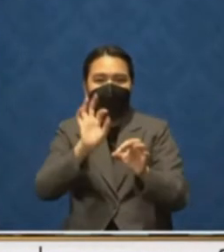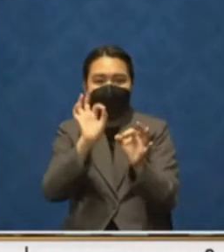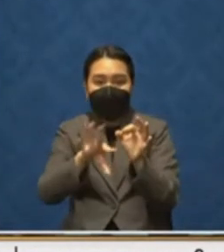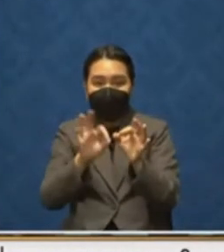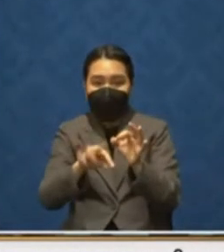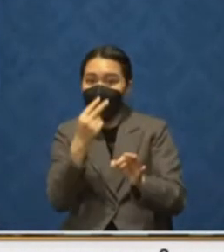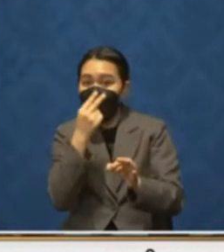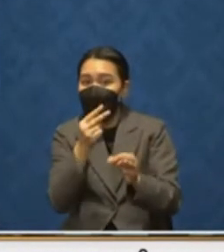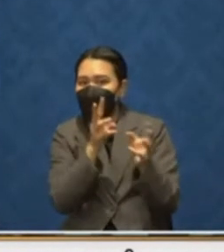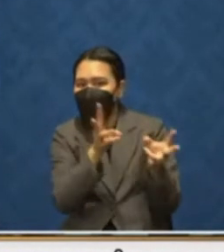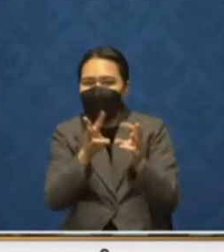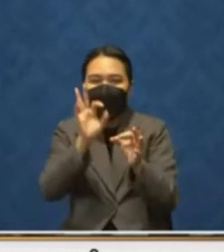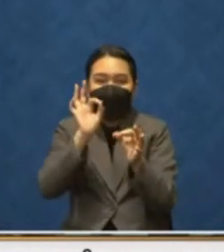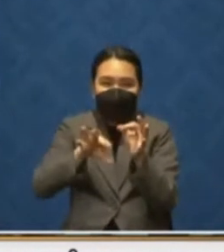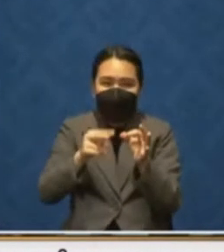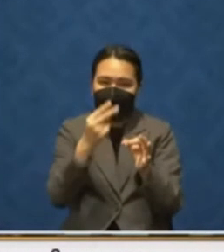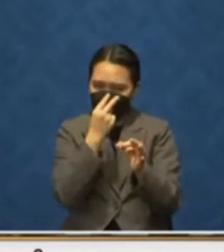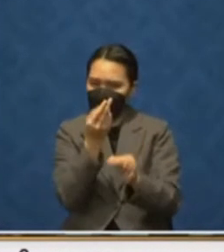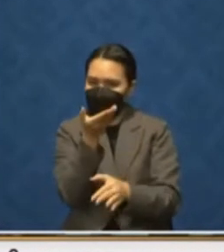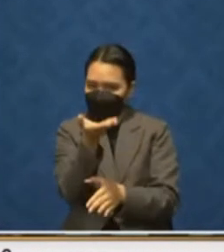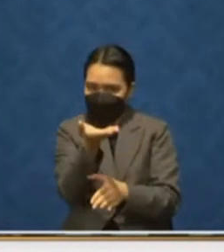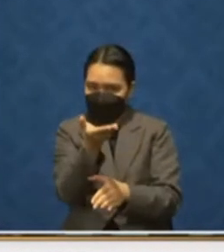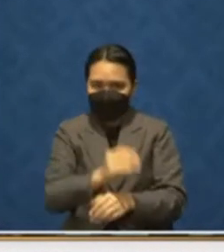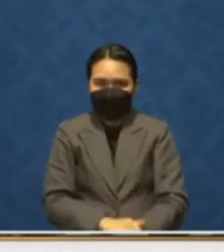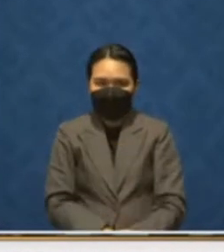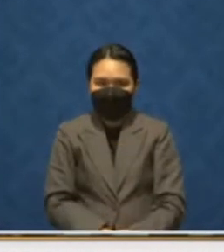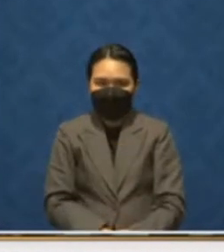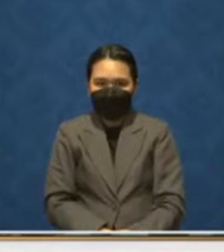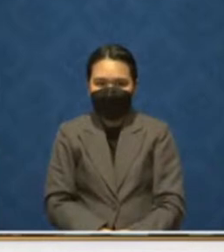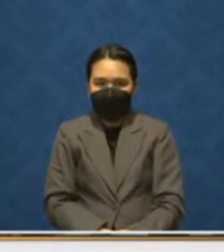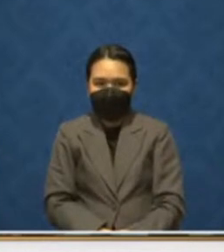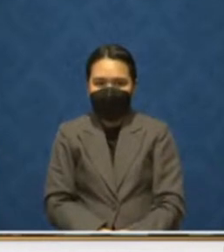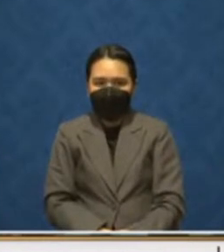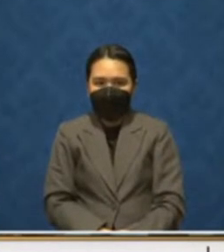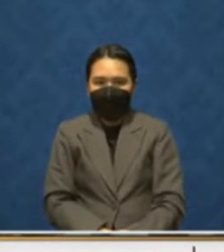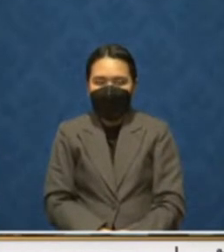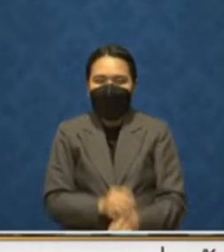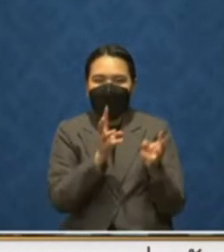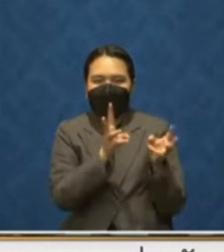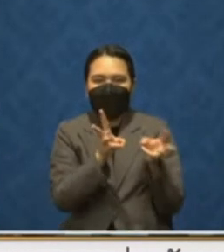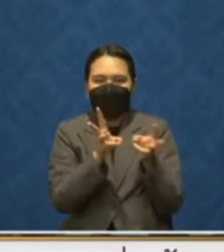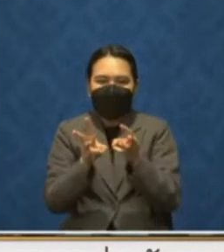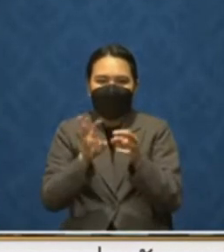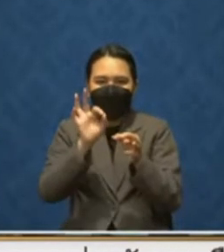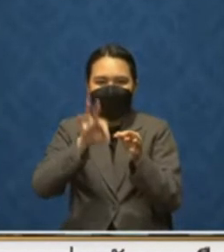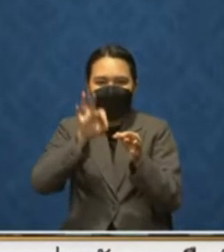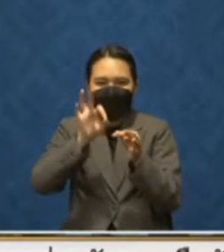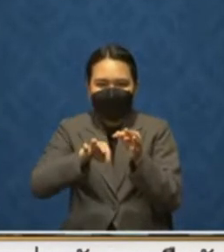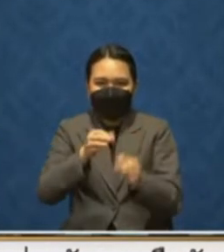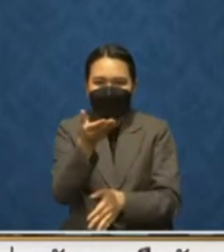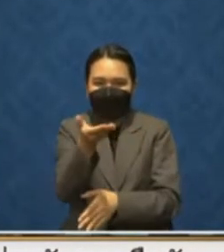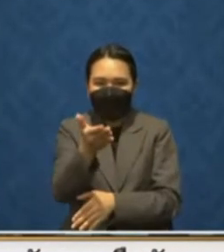ในเนี้ยอภิวัฒน์รวมลงผมแจกวิธีประหยัดพลังงาน